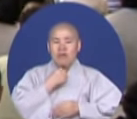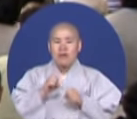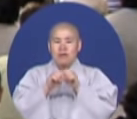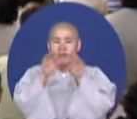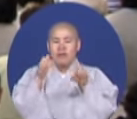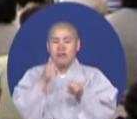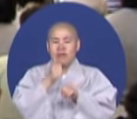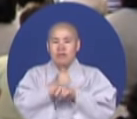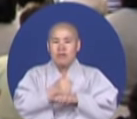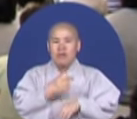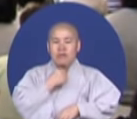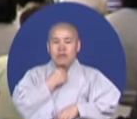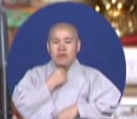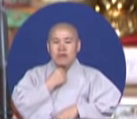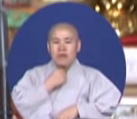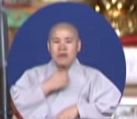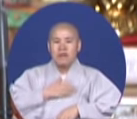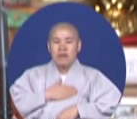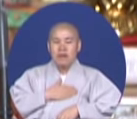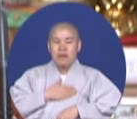관세음보살의 원력을 내가 타고 간다.